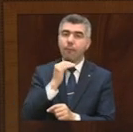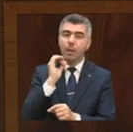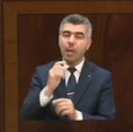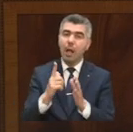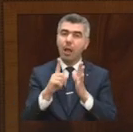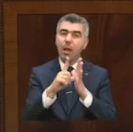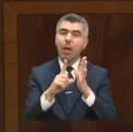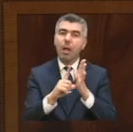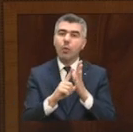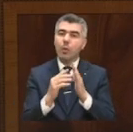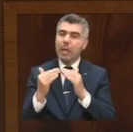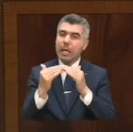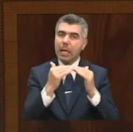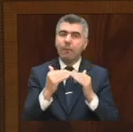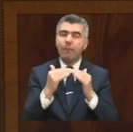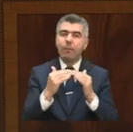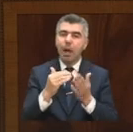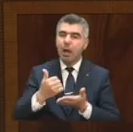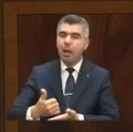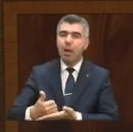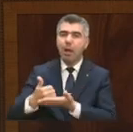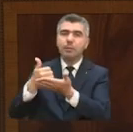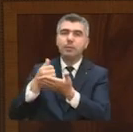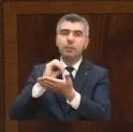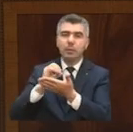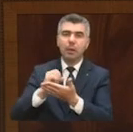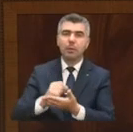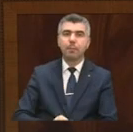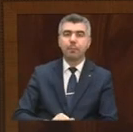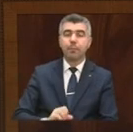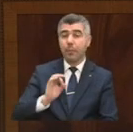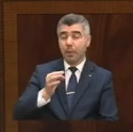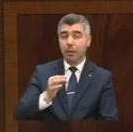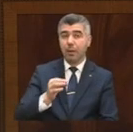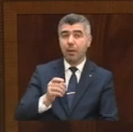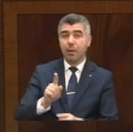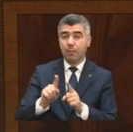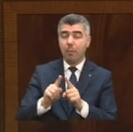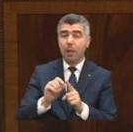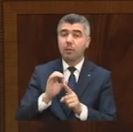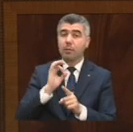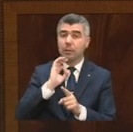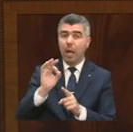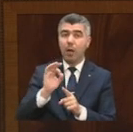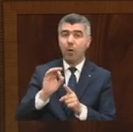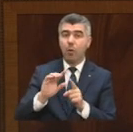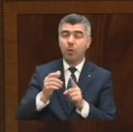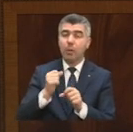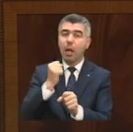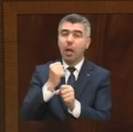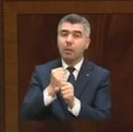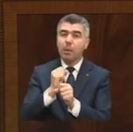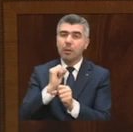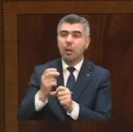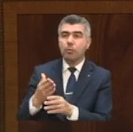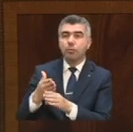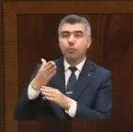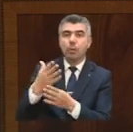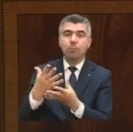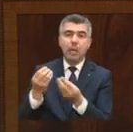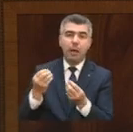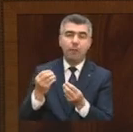اساسي محفز ومنصف رغم ان هذا ليس لجعل المهنه اكثر جاذبيه